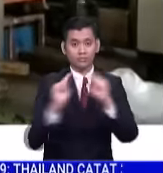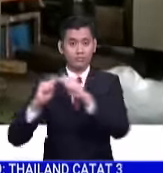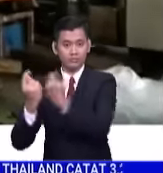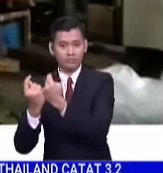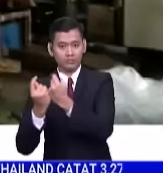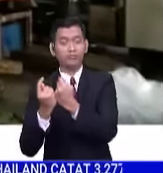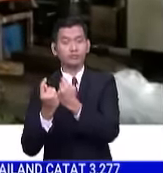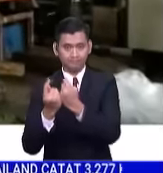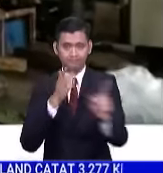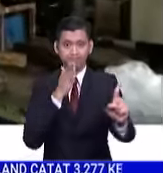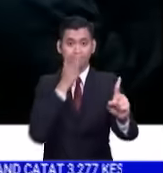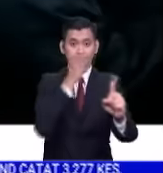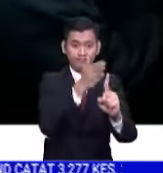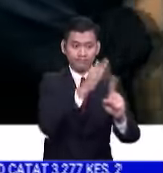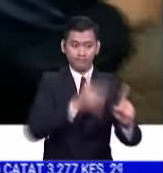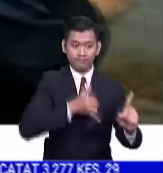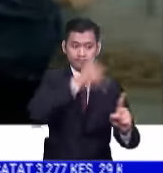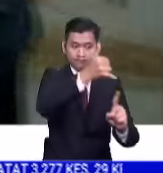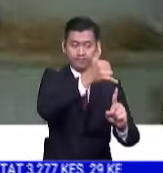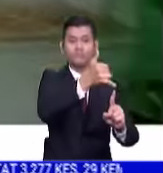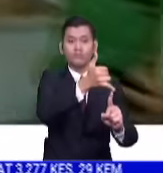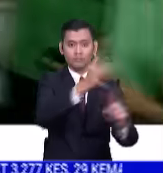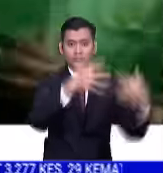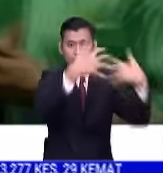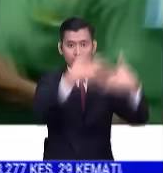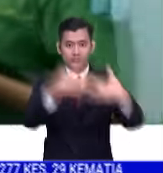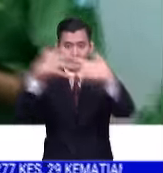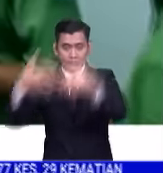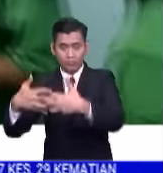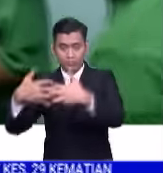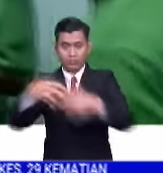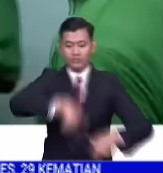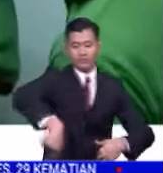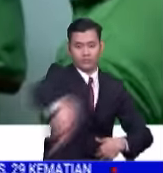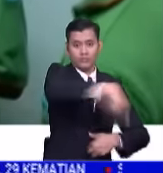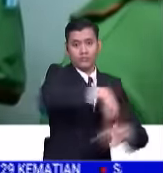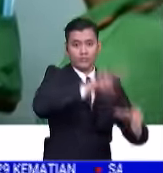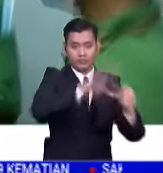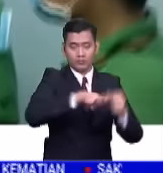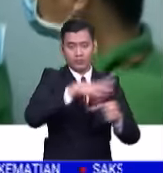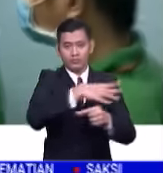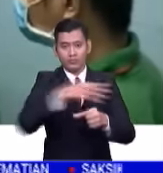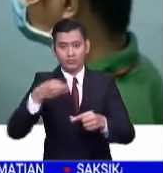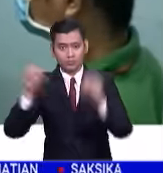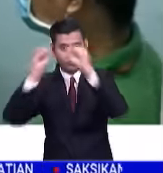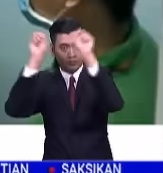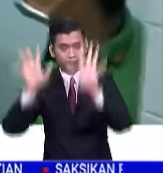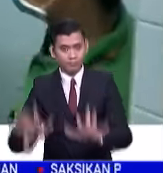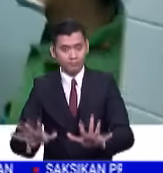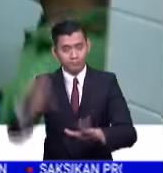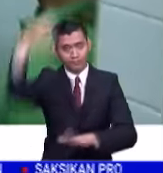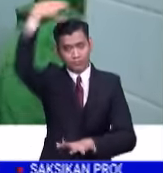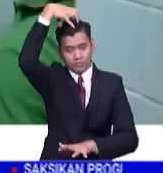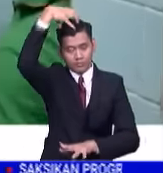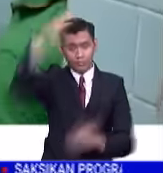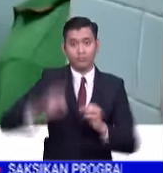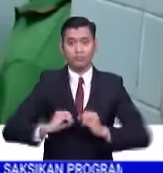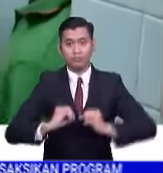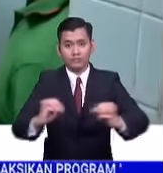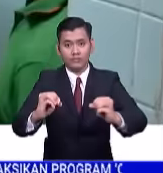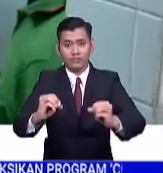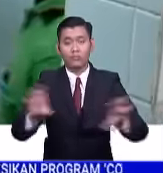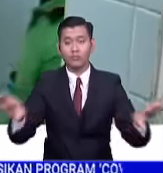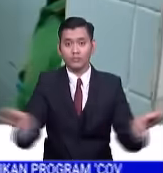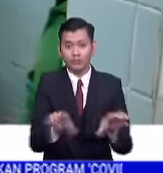diberikan di premis-premis perkilangan dan perindustrian sekitar Kelang dan Shah Alam di Selangor. Operasi gempur